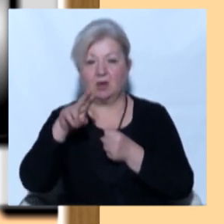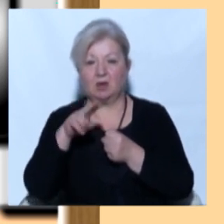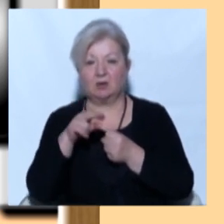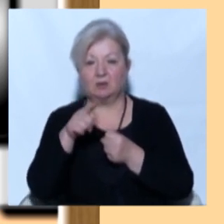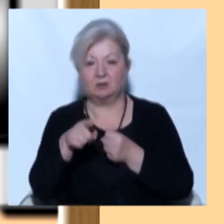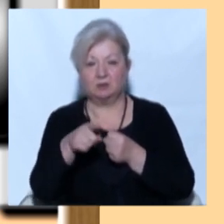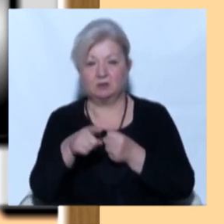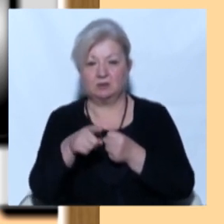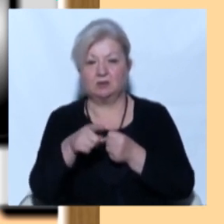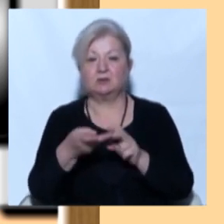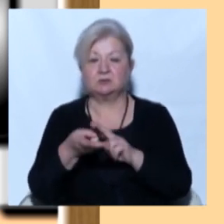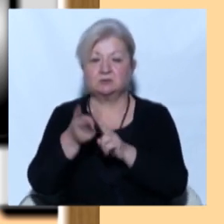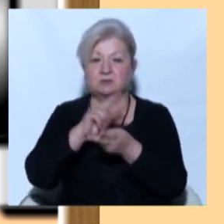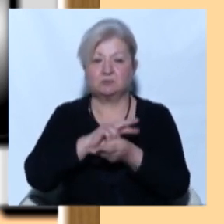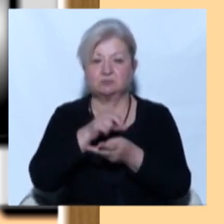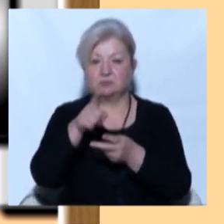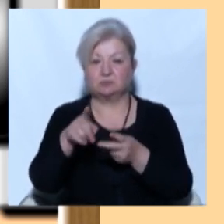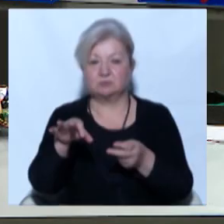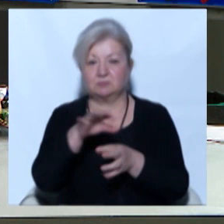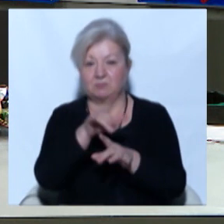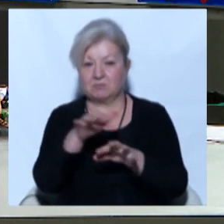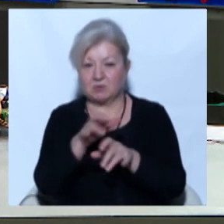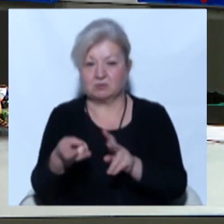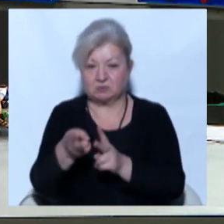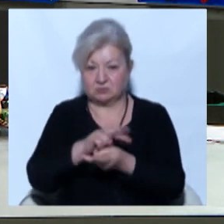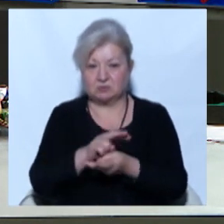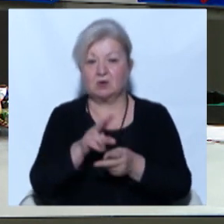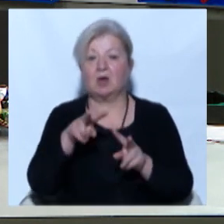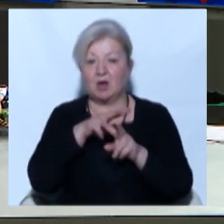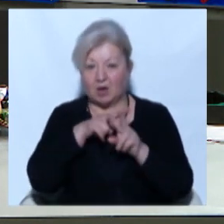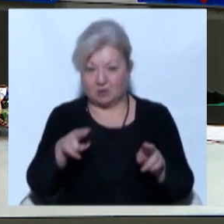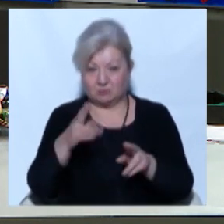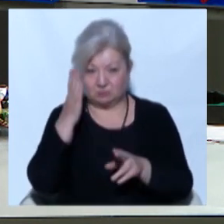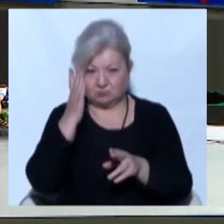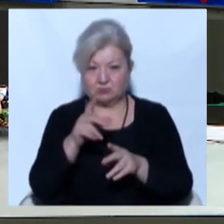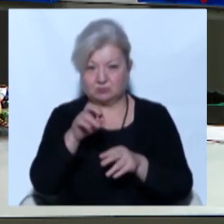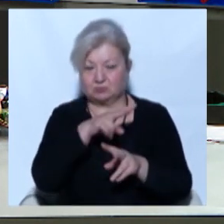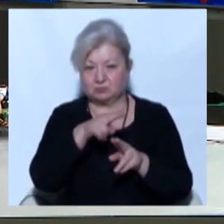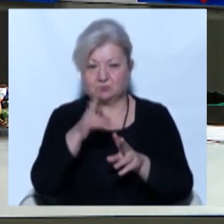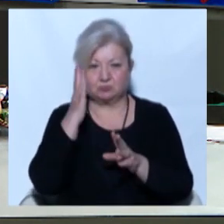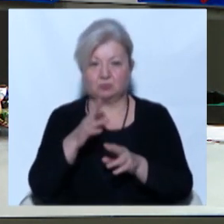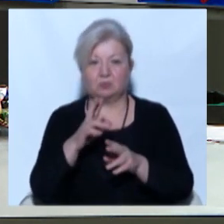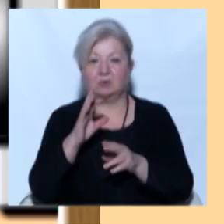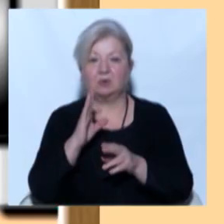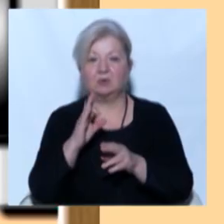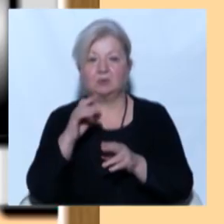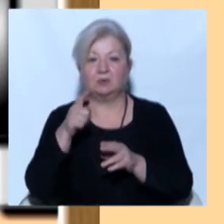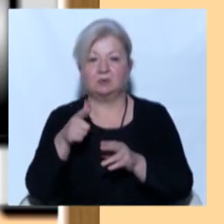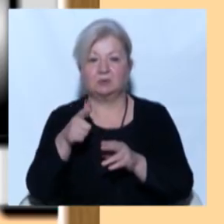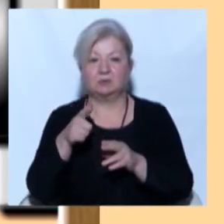შევცვალოთ ინსტრუმენტი. იგივე სიხშირის იქნება ის ბგერა. მაგალითად იყოს